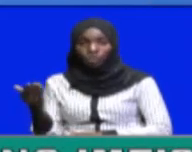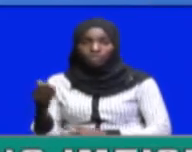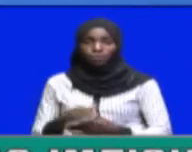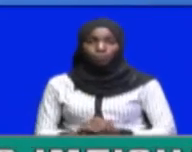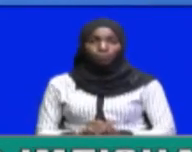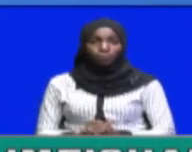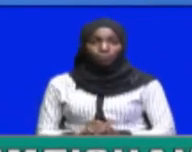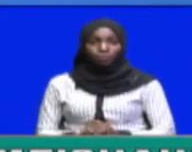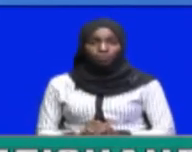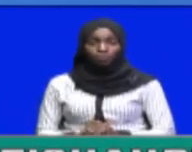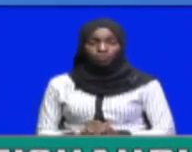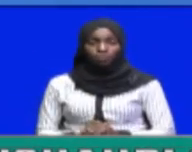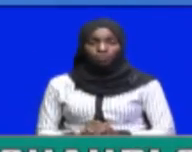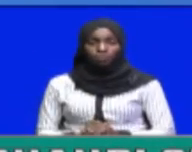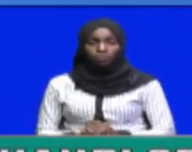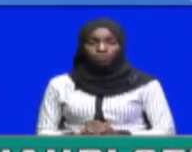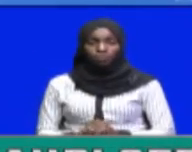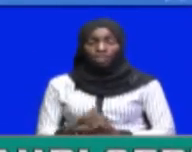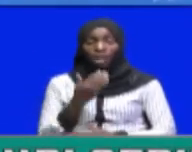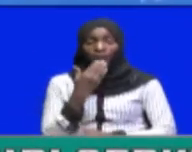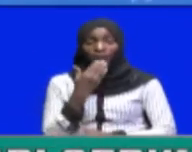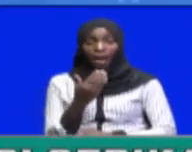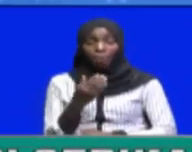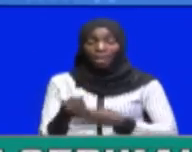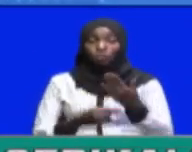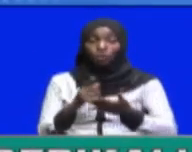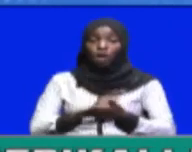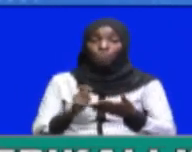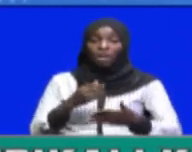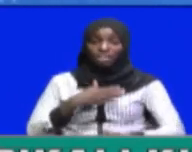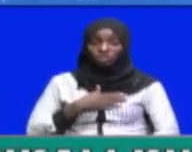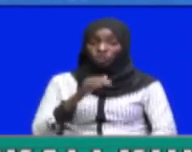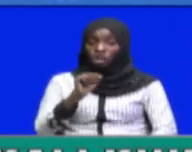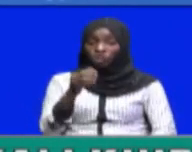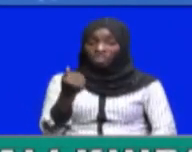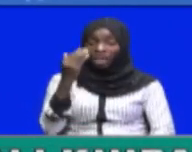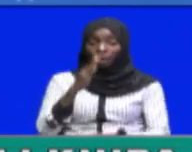ZBC. Mtazamaji, taarifa ya Hamisu Ali imetukamilishia taarifa za